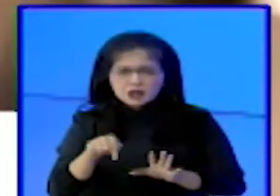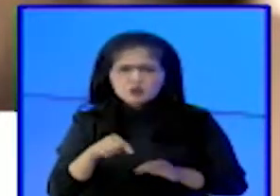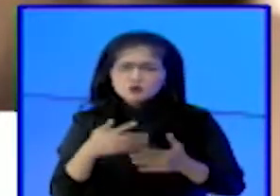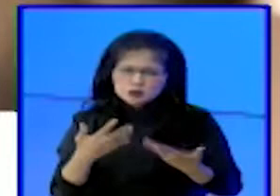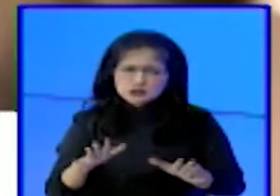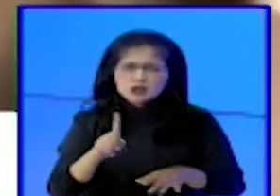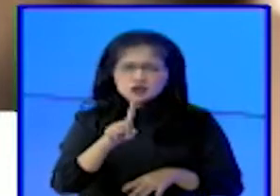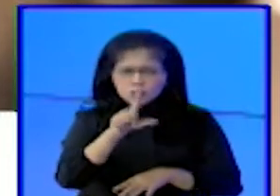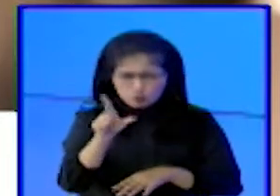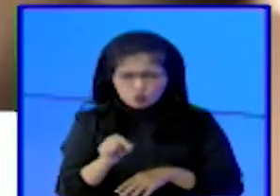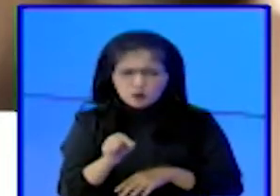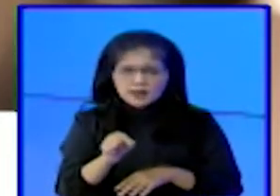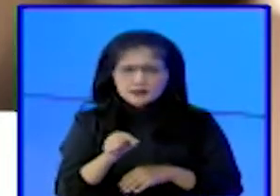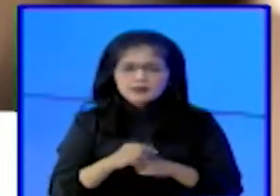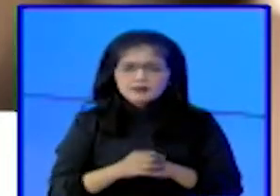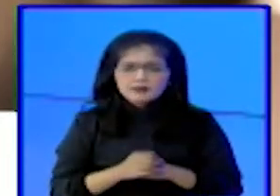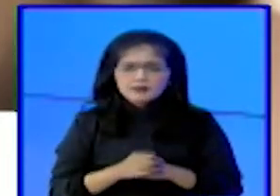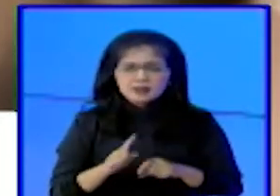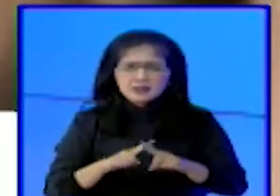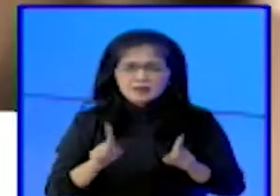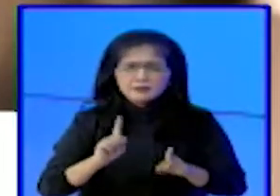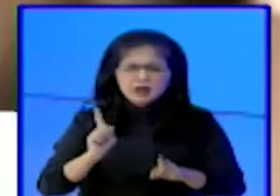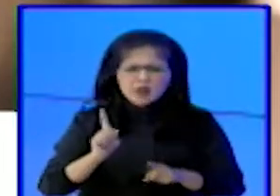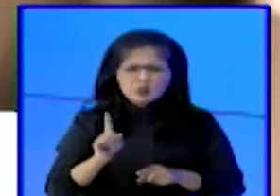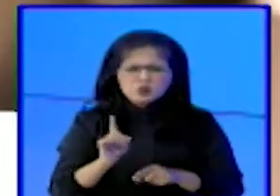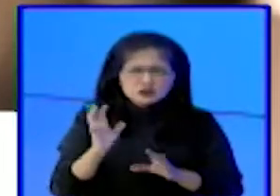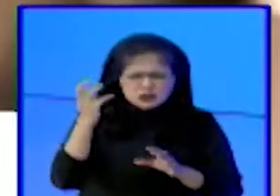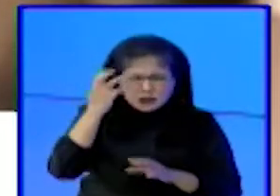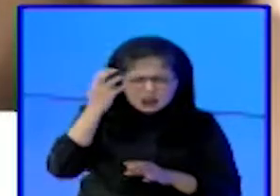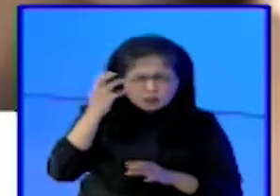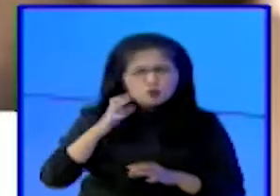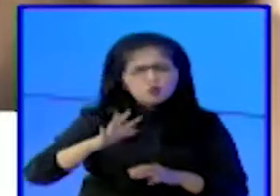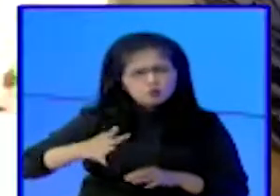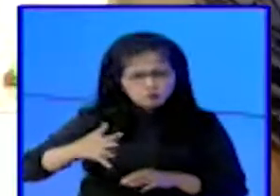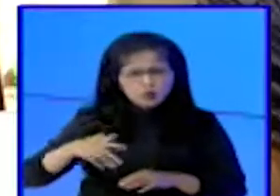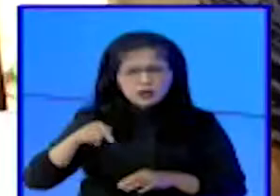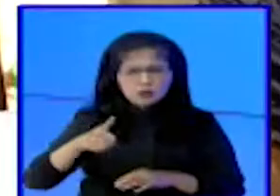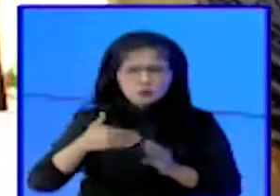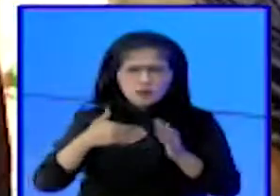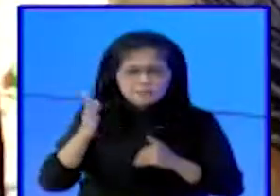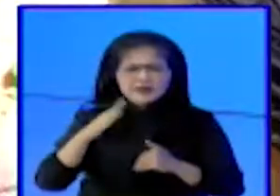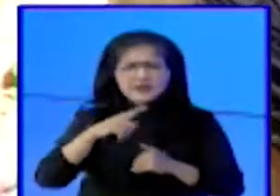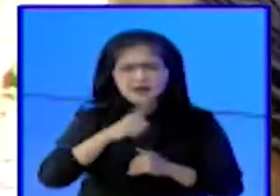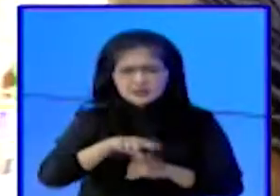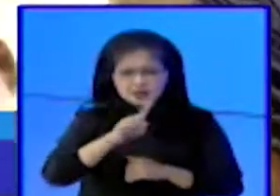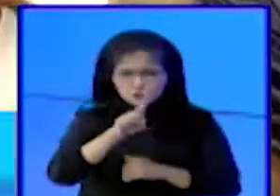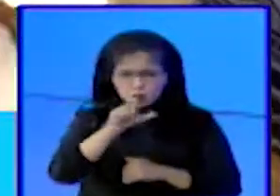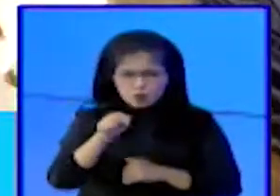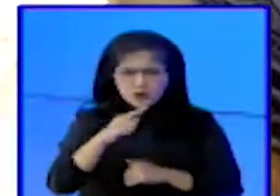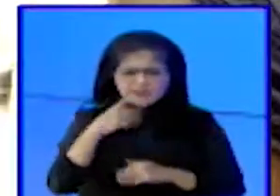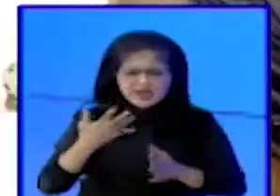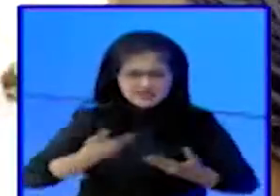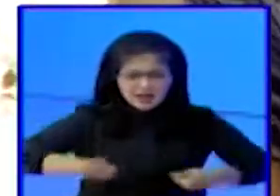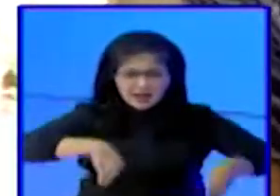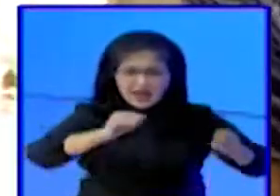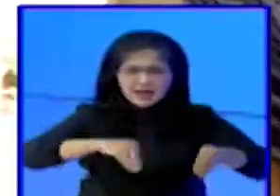bulan. Tapi kalau sibuk, bisa lebih dari satu bulan. Ini biasa kain seperti ini dipakainya